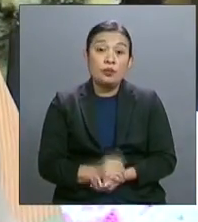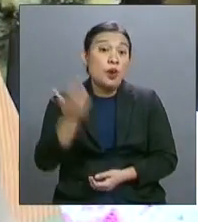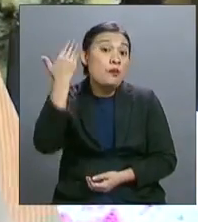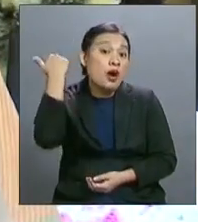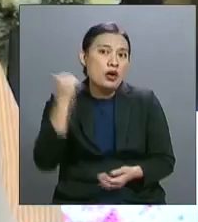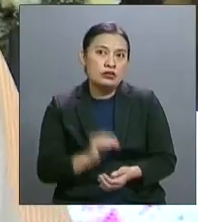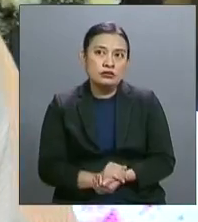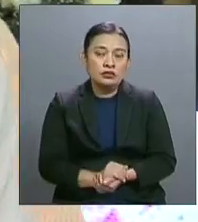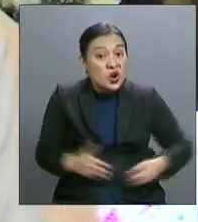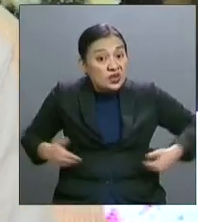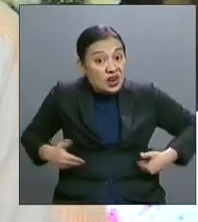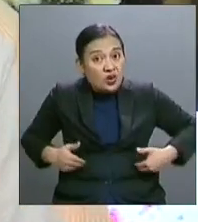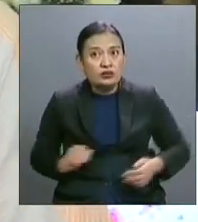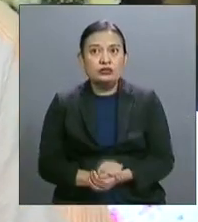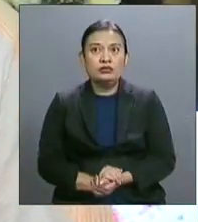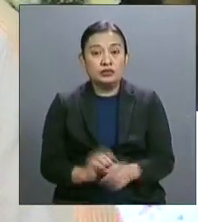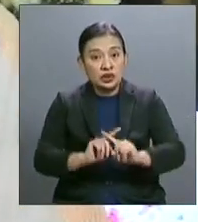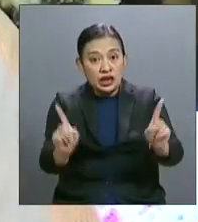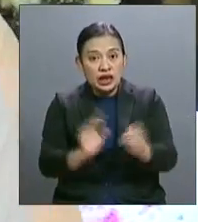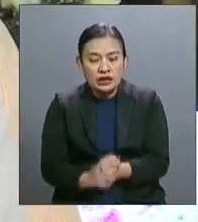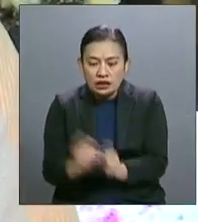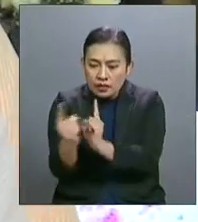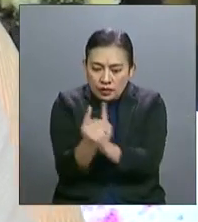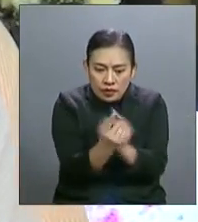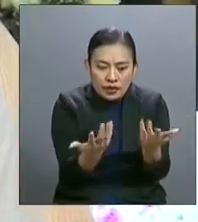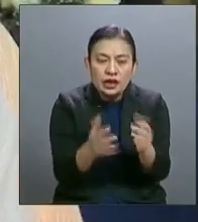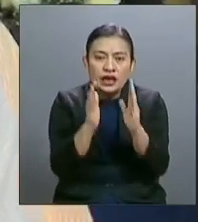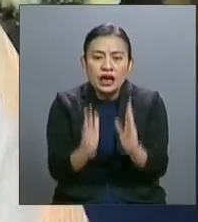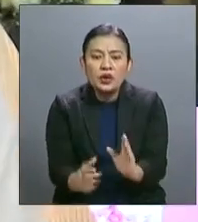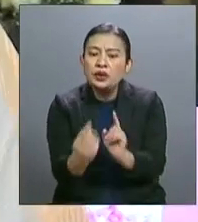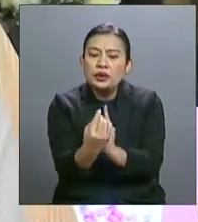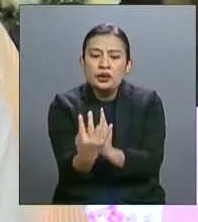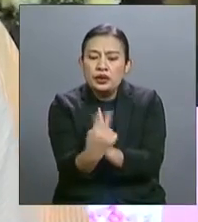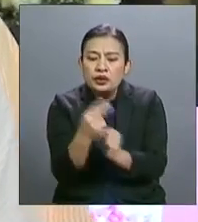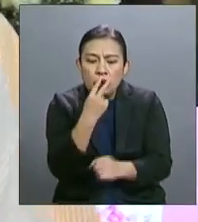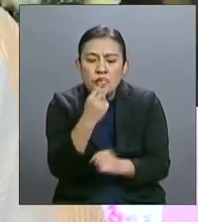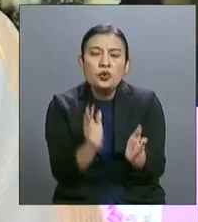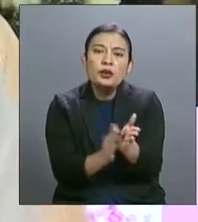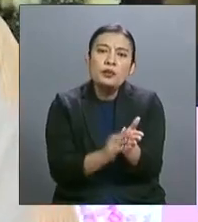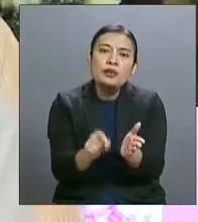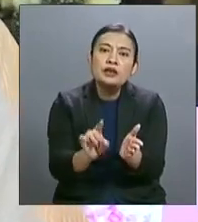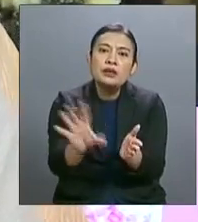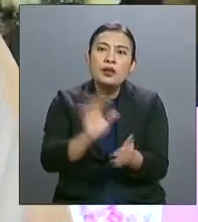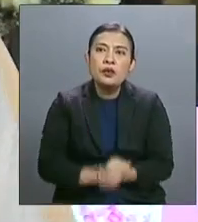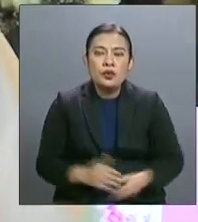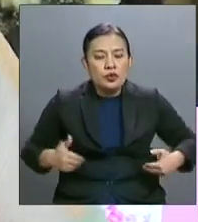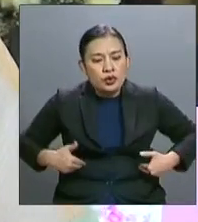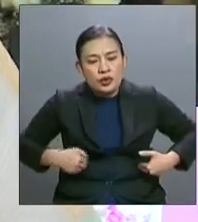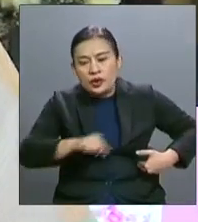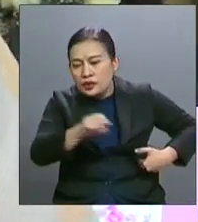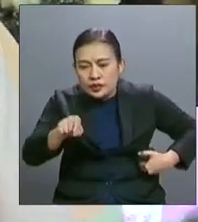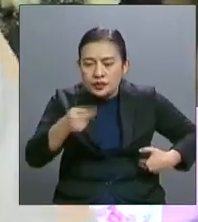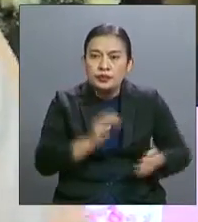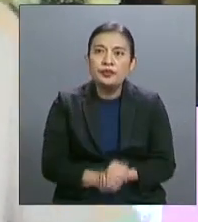กกับรายการอีกแบบนะรายการก็เจอแค่คนปมมือคนที่มีคนหัวเราะไม่ให้อยู่แล้วกับ